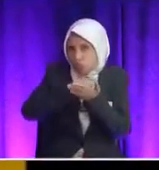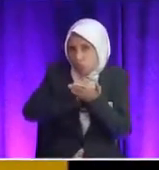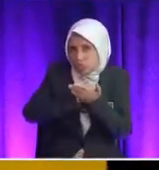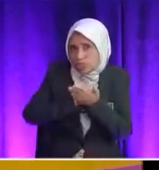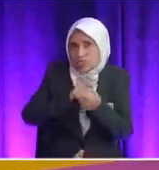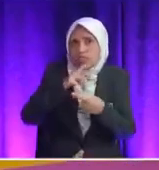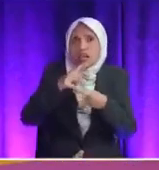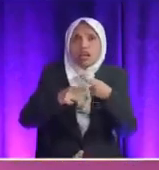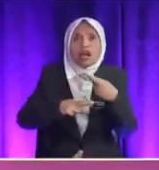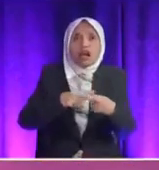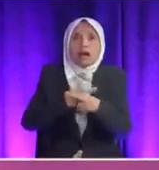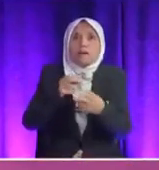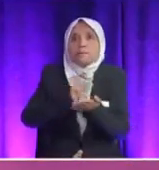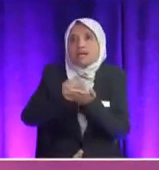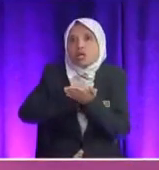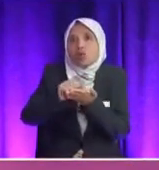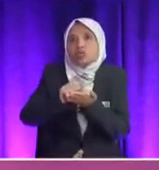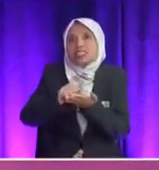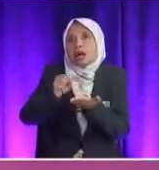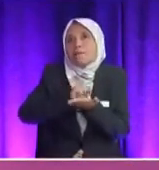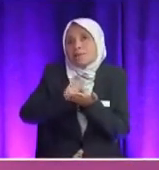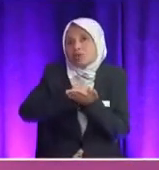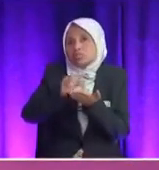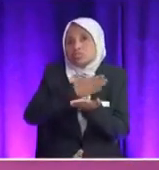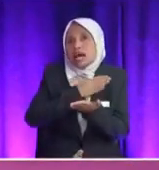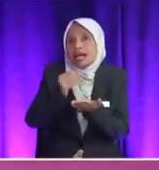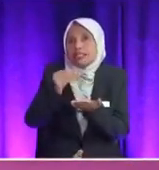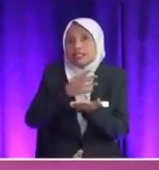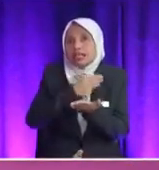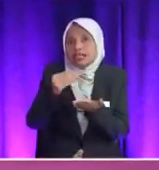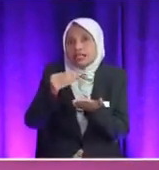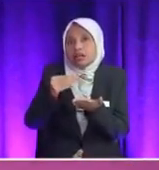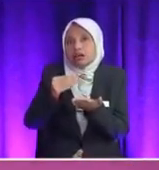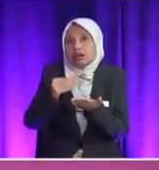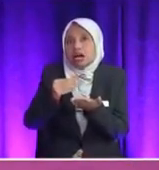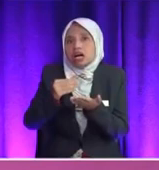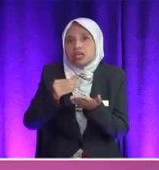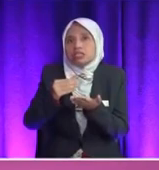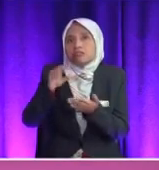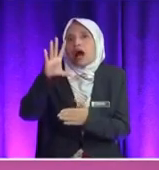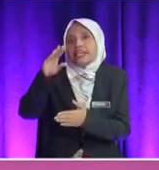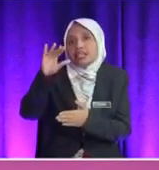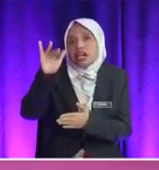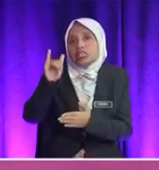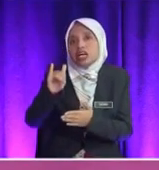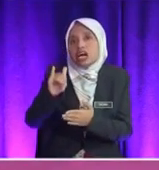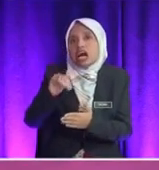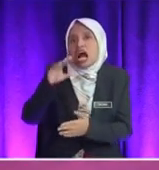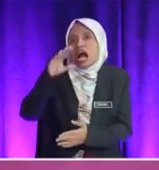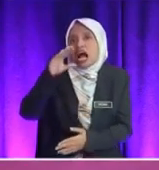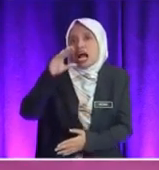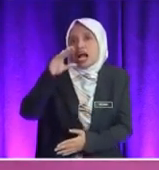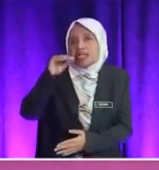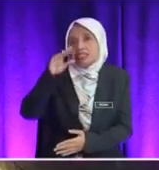hah Bruce dan juga Spanyol Casa sedikit sebagai kawasan kuasa-nya kasar lebih wedding kita Gunner spa lainnya